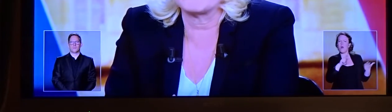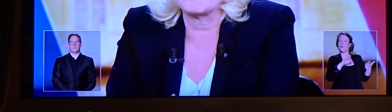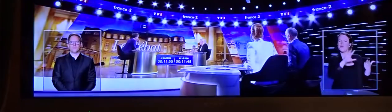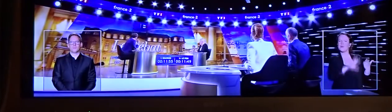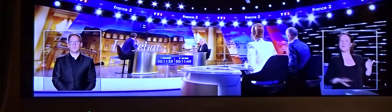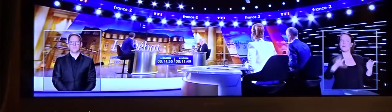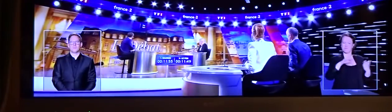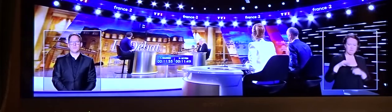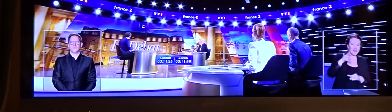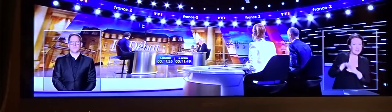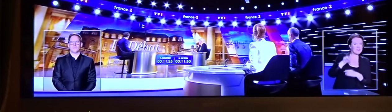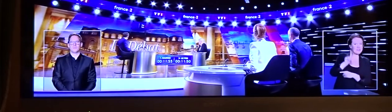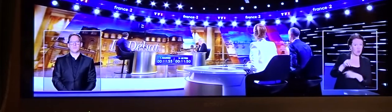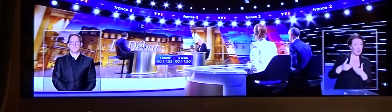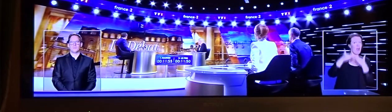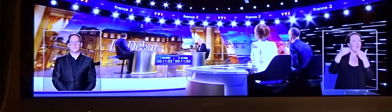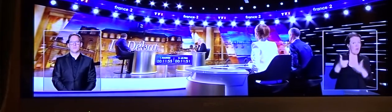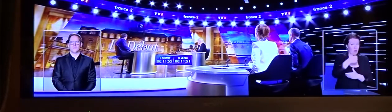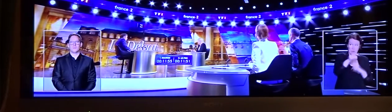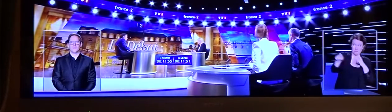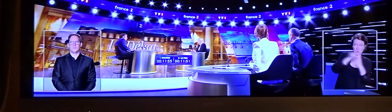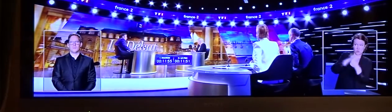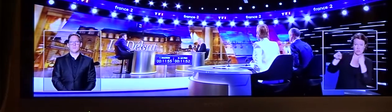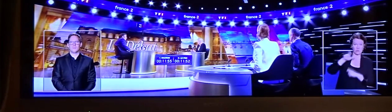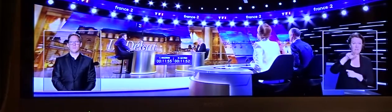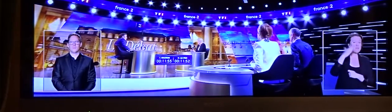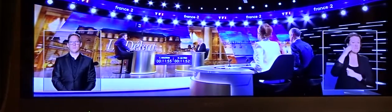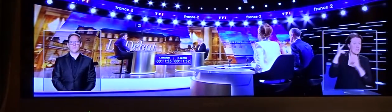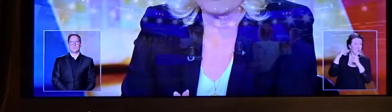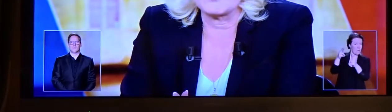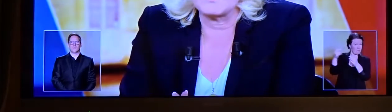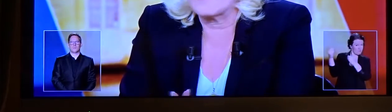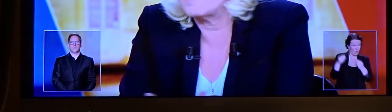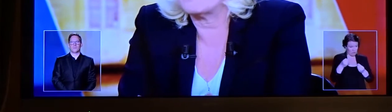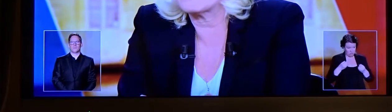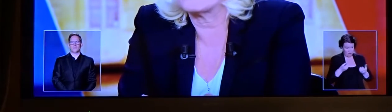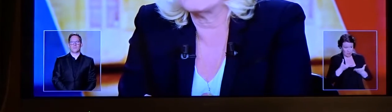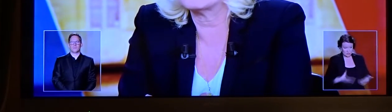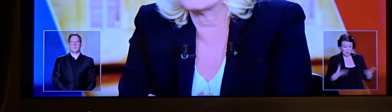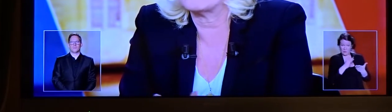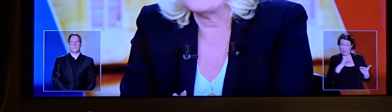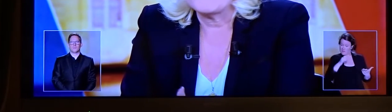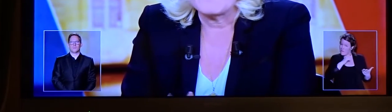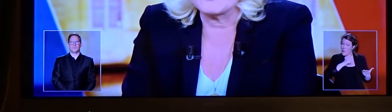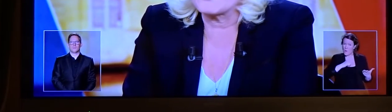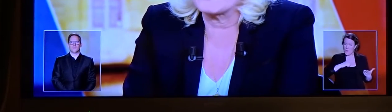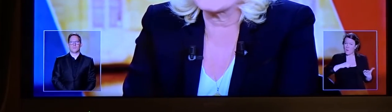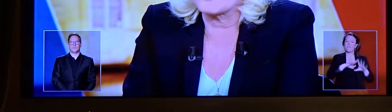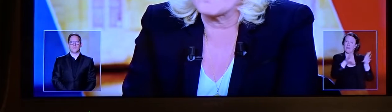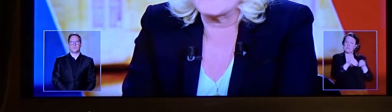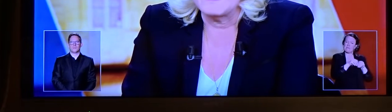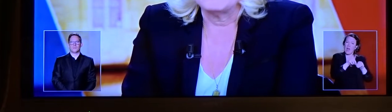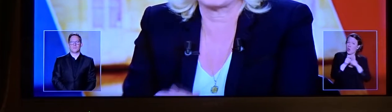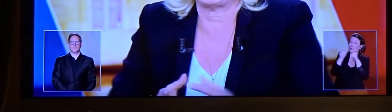auraient des conséquences cataclysmiques, pas seulement d'ailleurs sur les particuliers, mais également sur